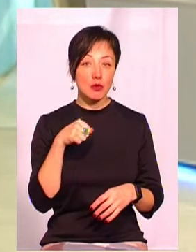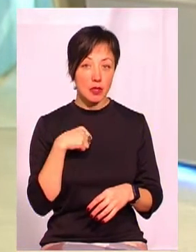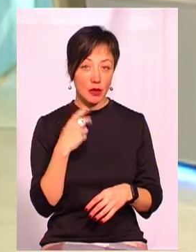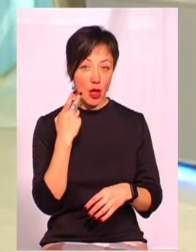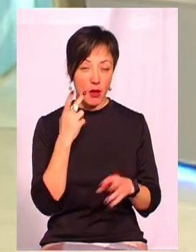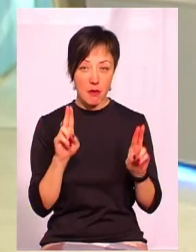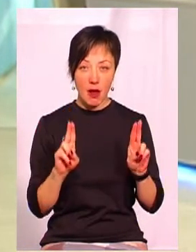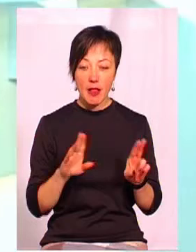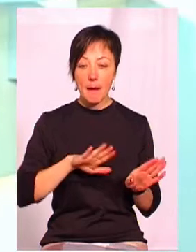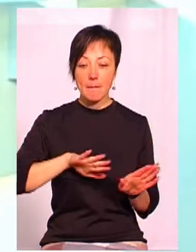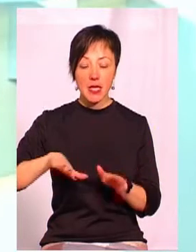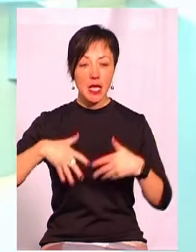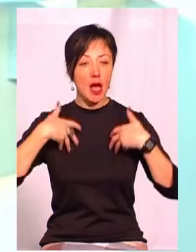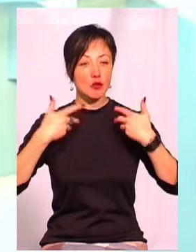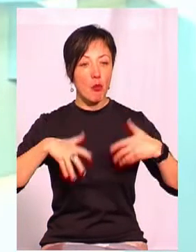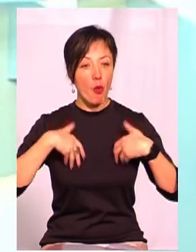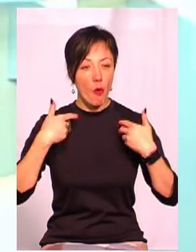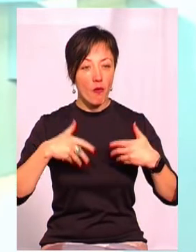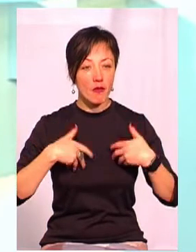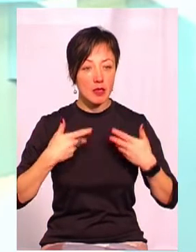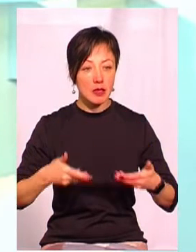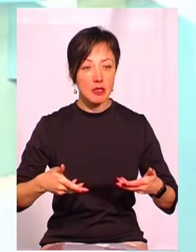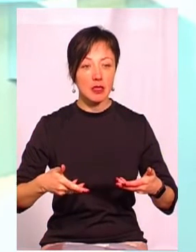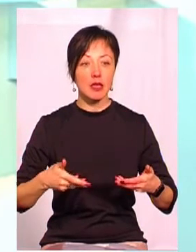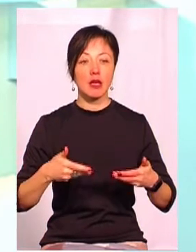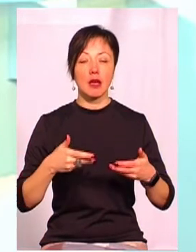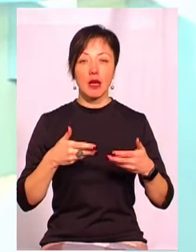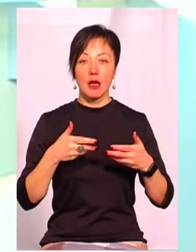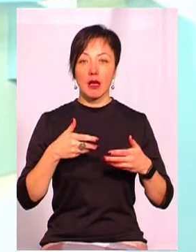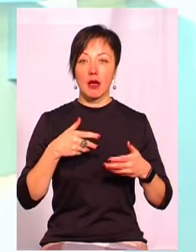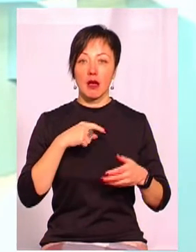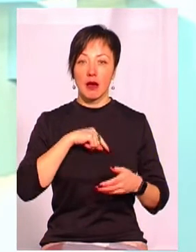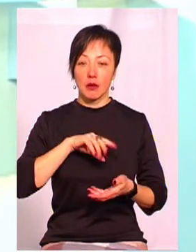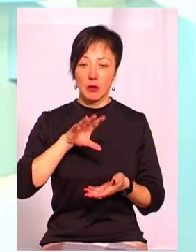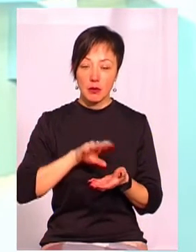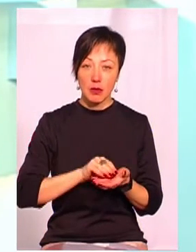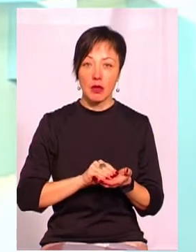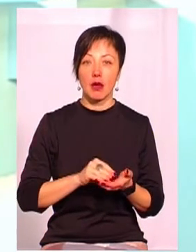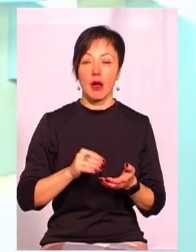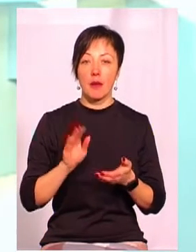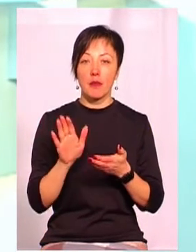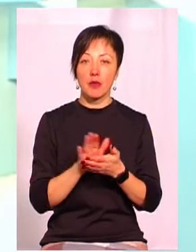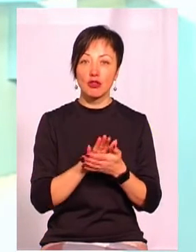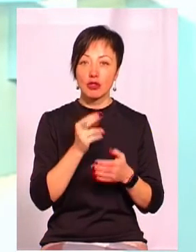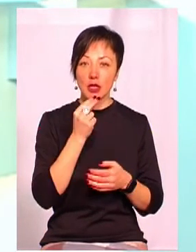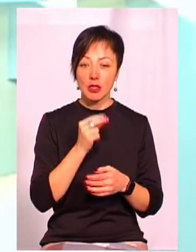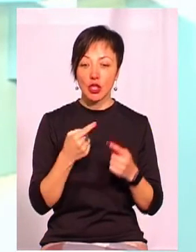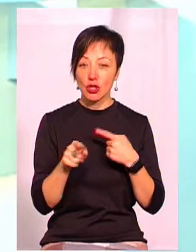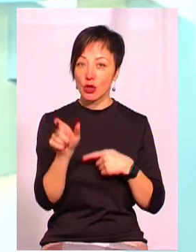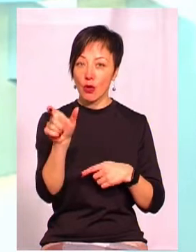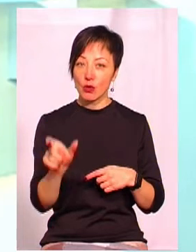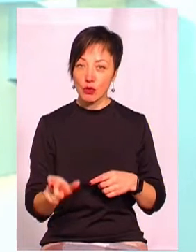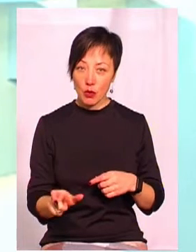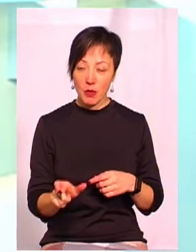правило. І після сповіді, після причастя зовсім інша особа